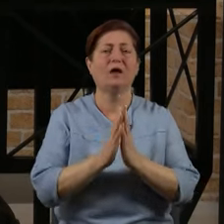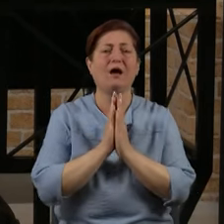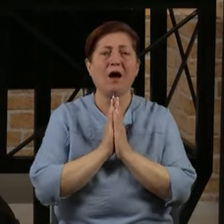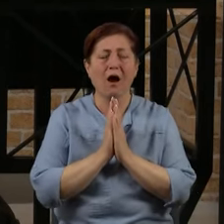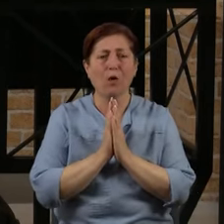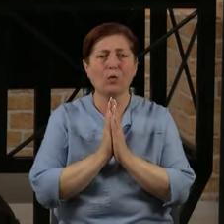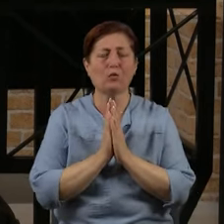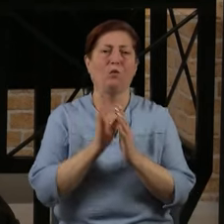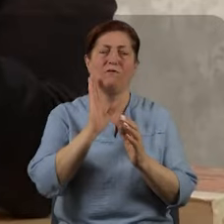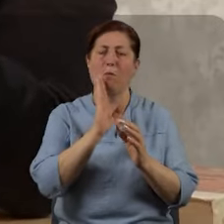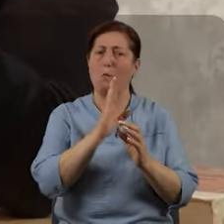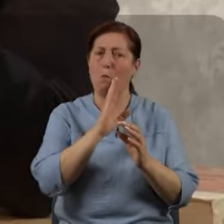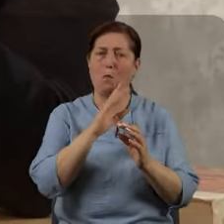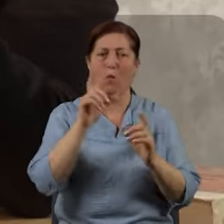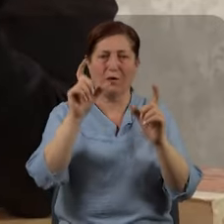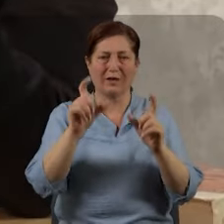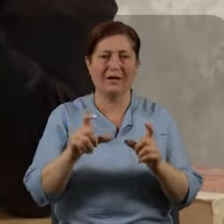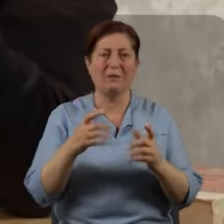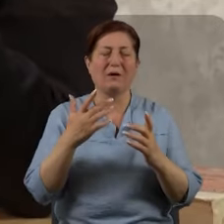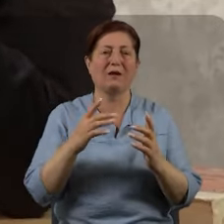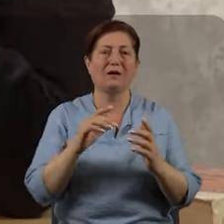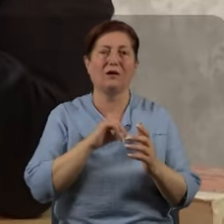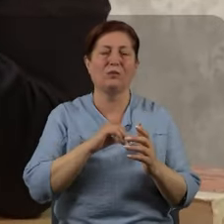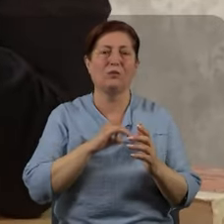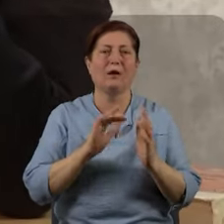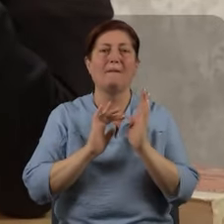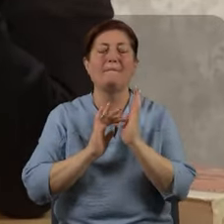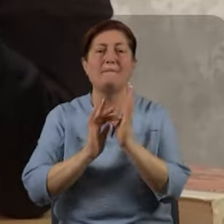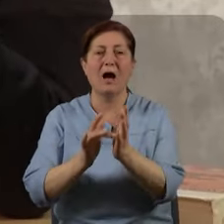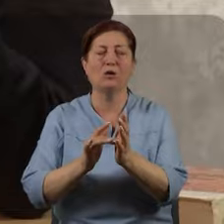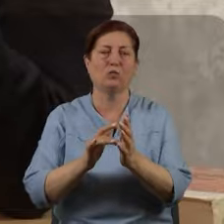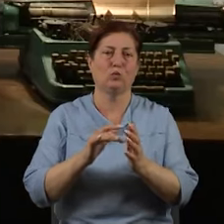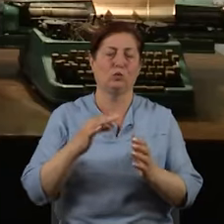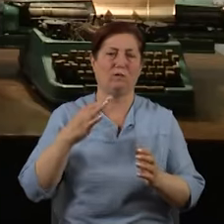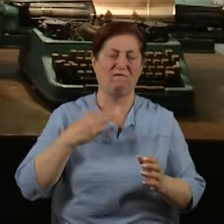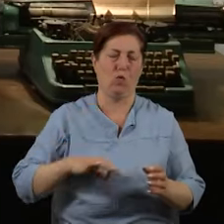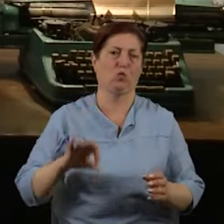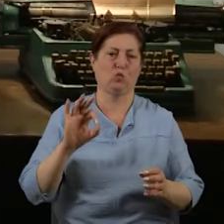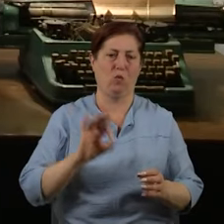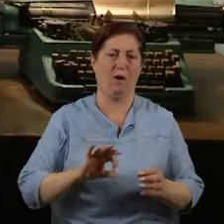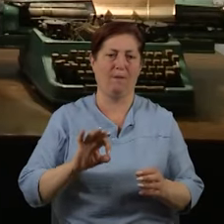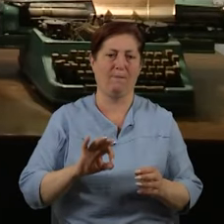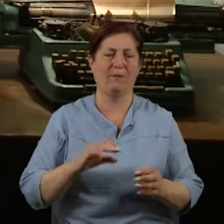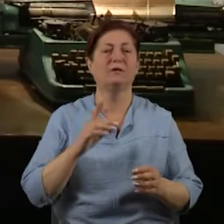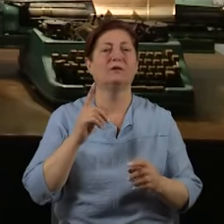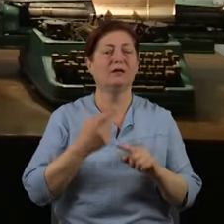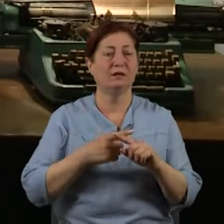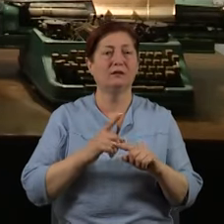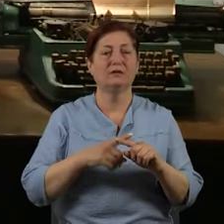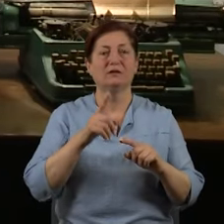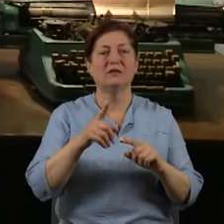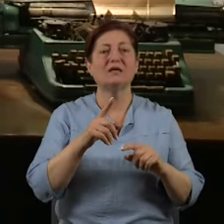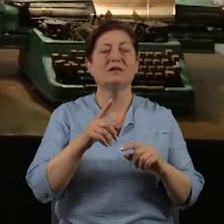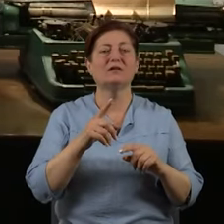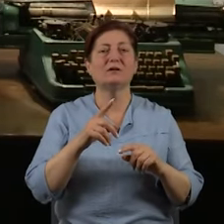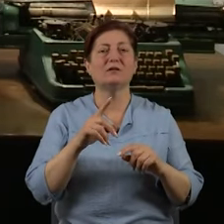կերպարը պանդուխտ որդու համար, բայց կա մայր հայրենիքի կերպարը, չէ՞, մայր եկավ գալիս է հաստատելու, տես ըստ